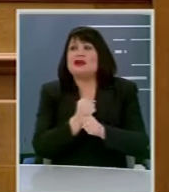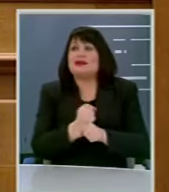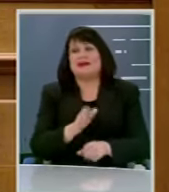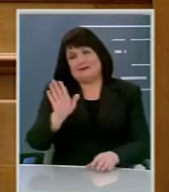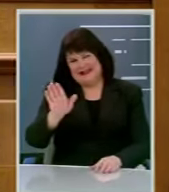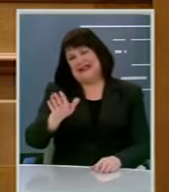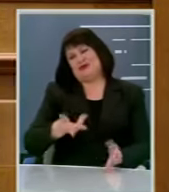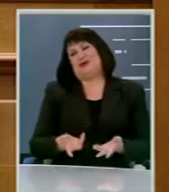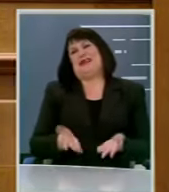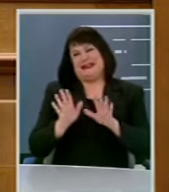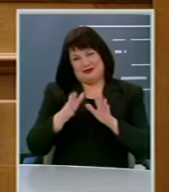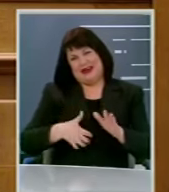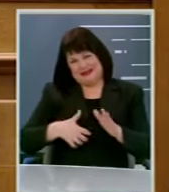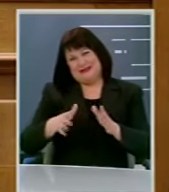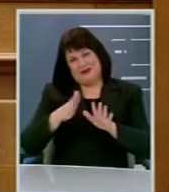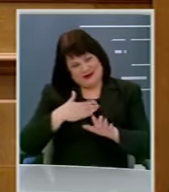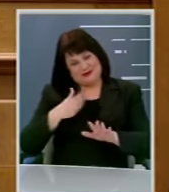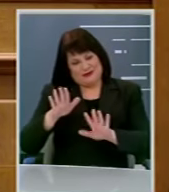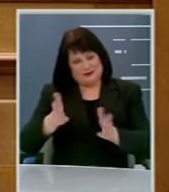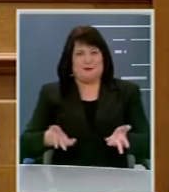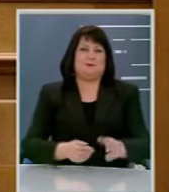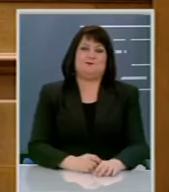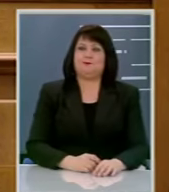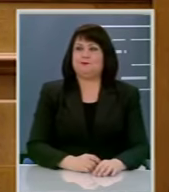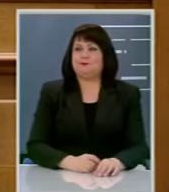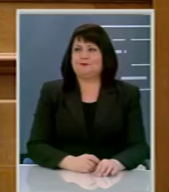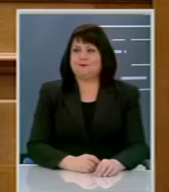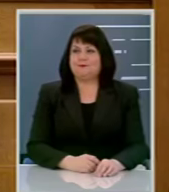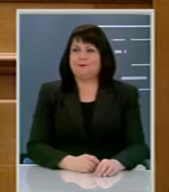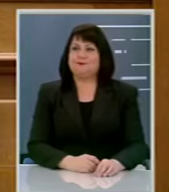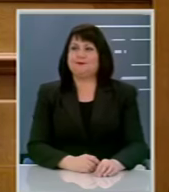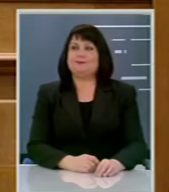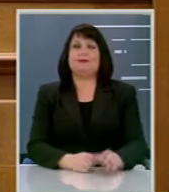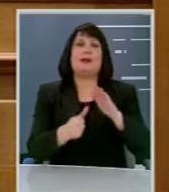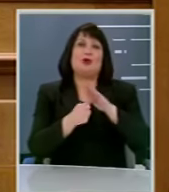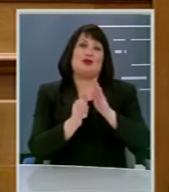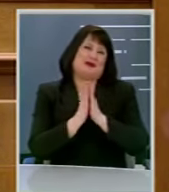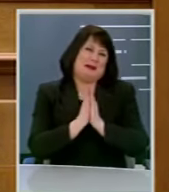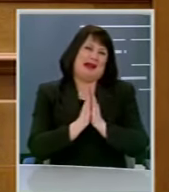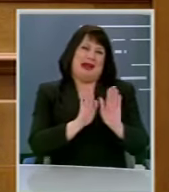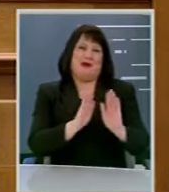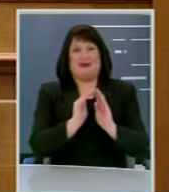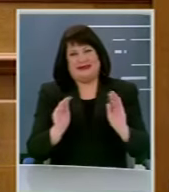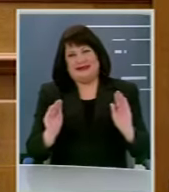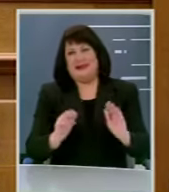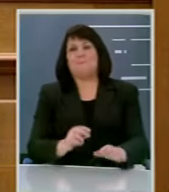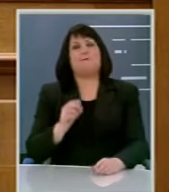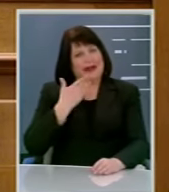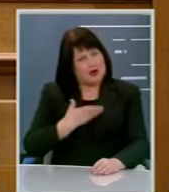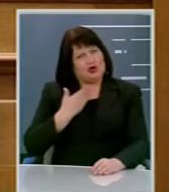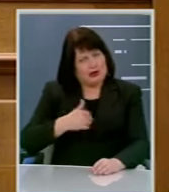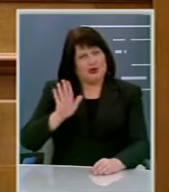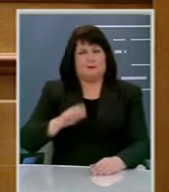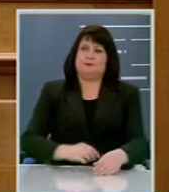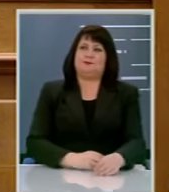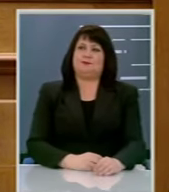εντάξει. Το αστείο. Ευχαριστώ πολύ. Έτσι. Έλα, άρα πρέπει επιτέλους. Έλα. Τελειώνεστε λίγο. Ήρεμα.